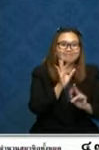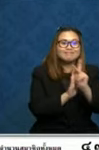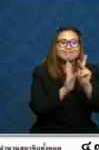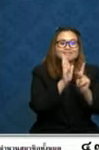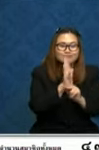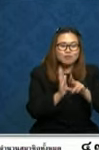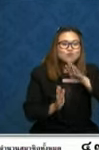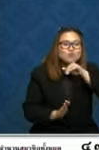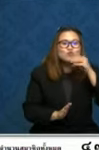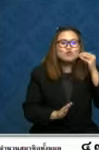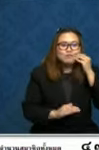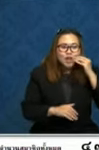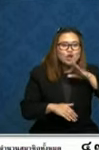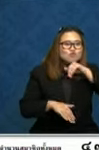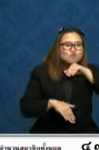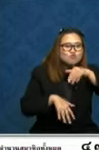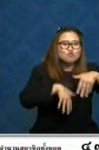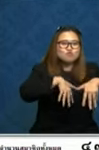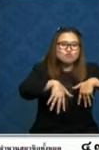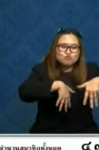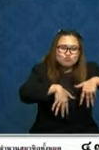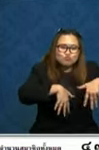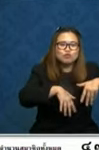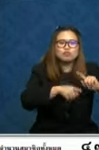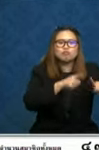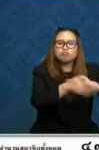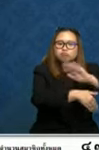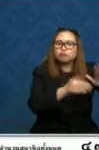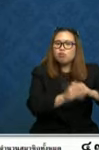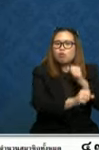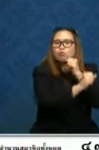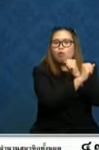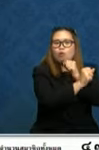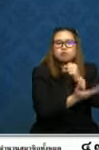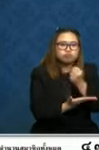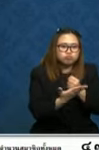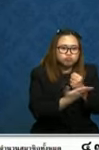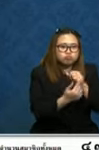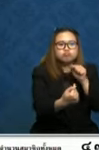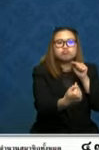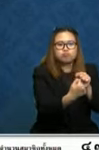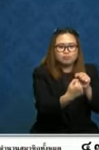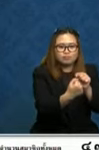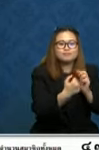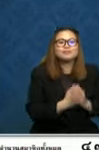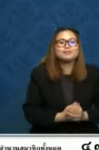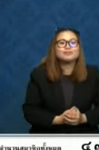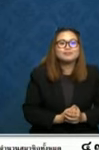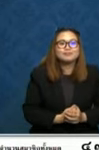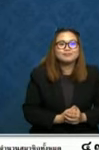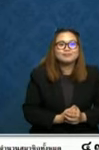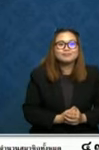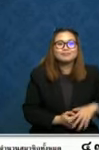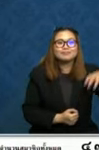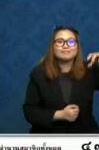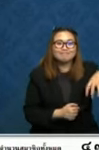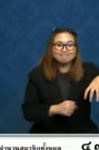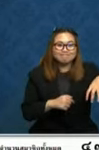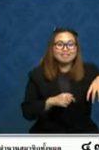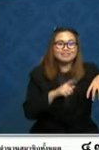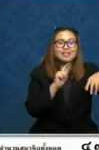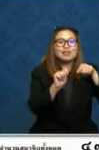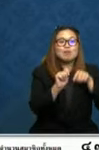แข็งหมู่บ้านชุมชนตามแนวชายแดนไปถึงการป้องกันและแก้ไขปัญหายาเสพติดในกลุ่มเป้าหมายอย่างเหมาะสมและเป็นรูปธรรมจากสถานที่300ตำ